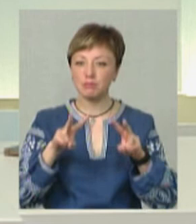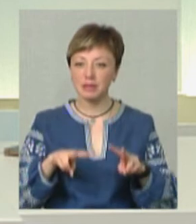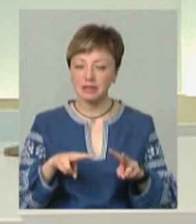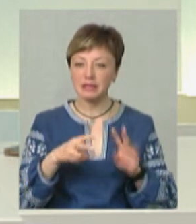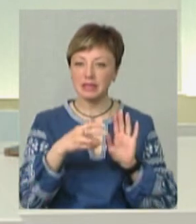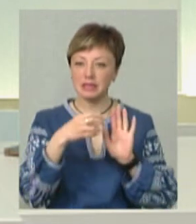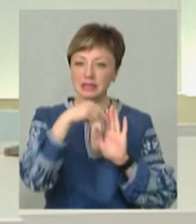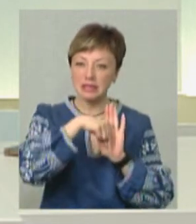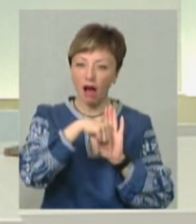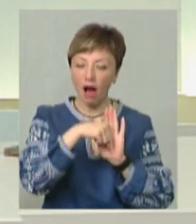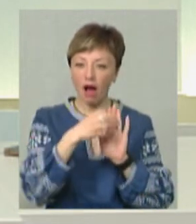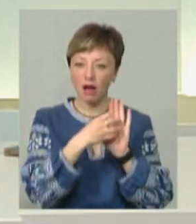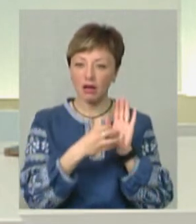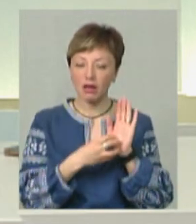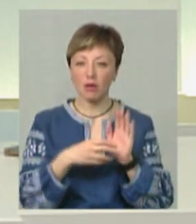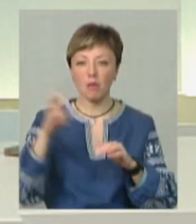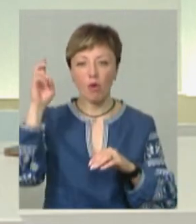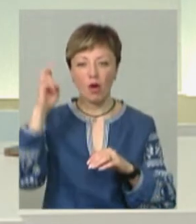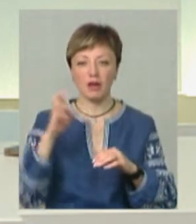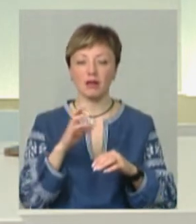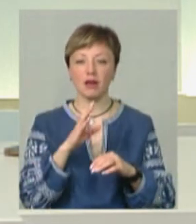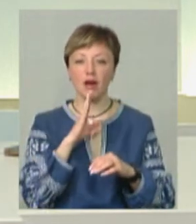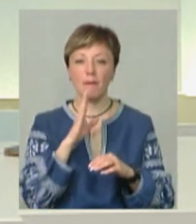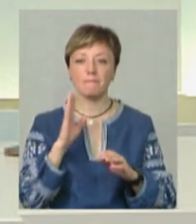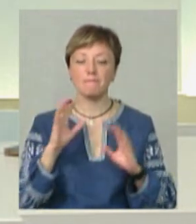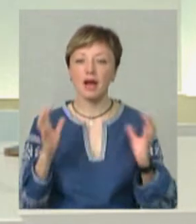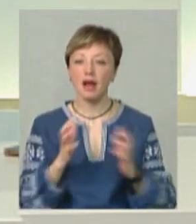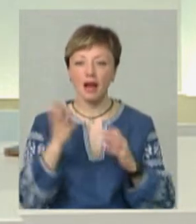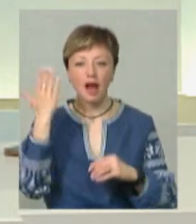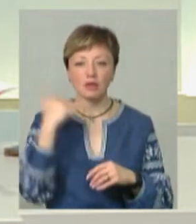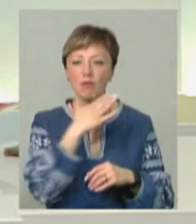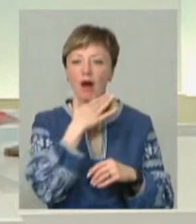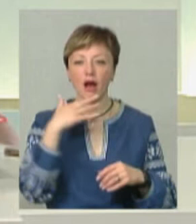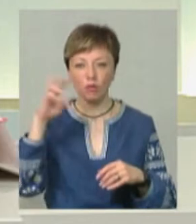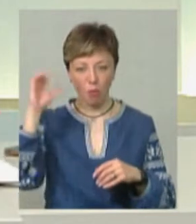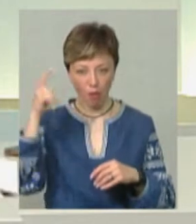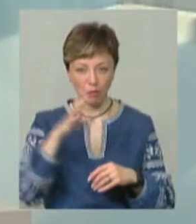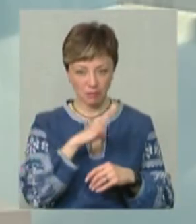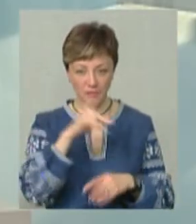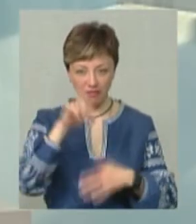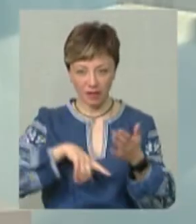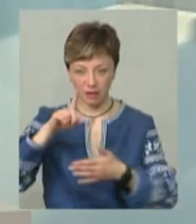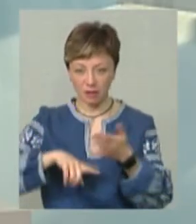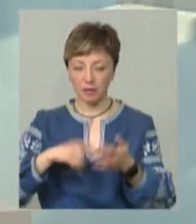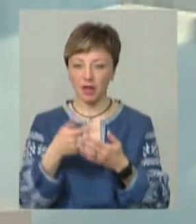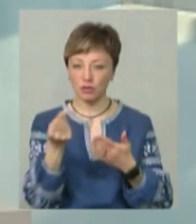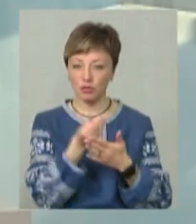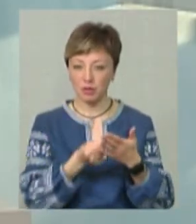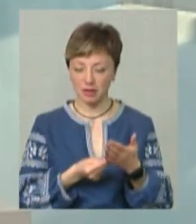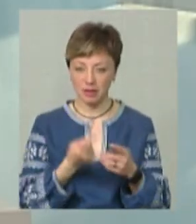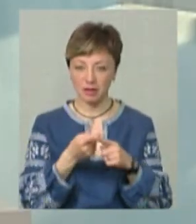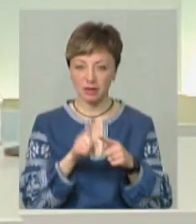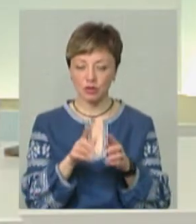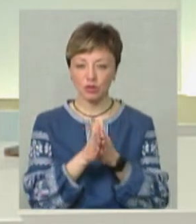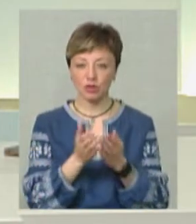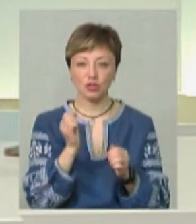були пов'язані там з богиною Берегиною, наприклад. Ось я покажу символ, я його зобразила на титульній